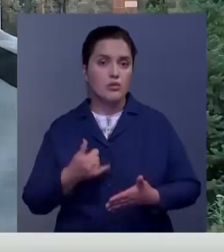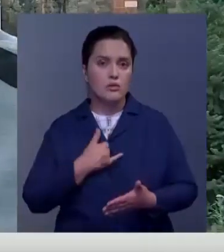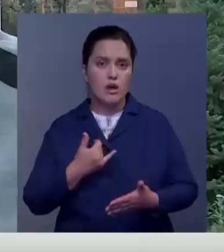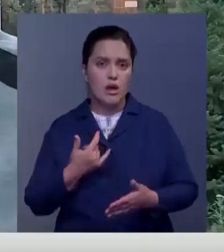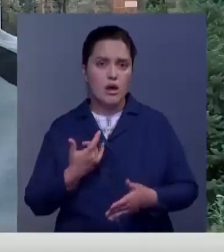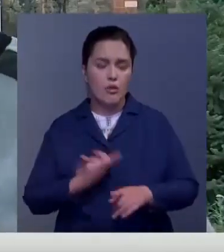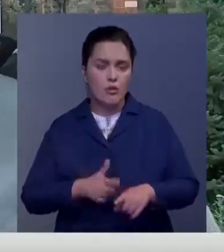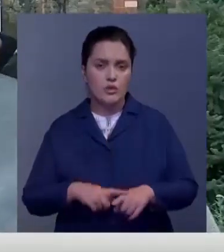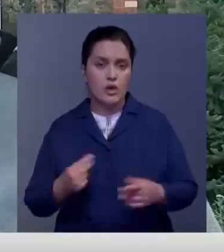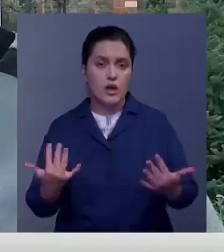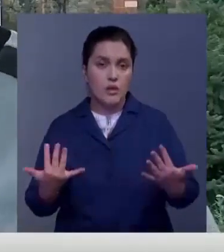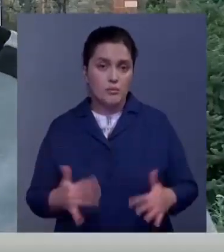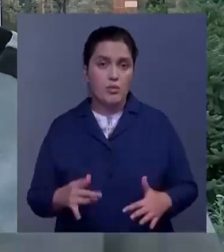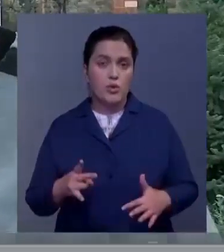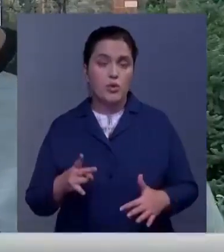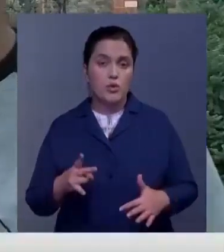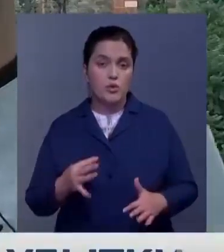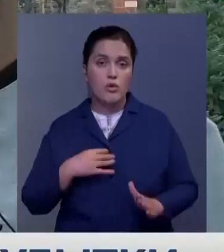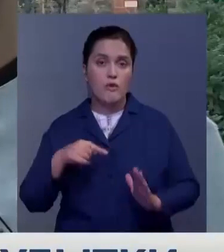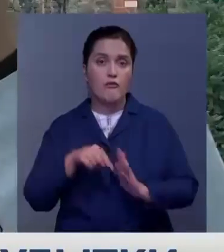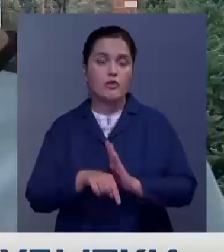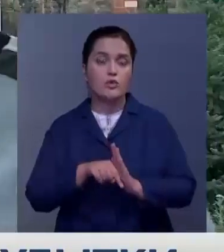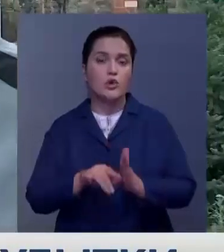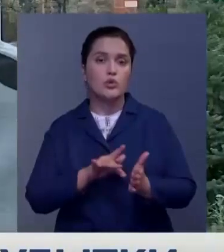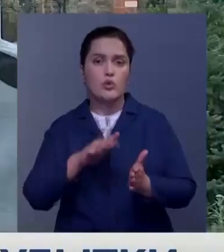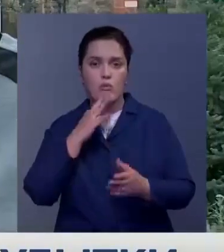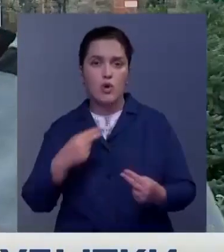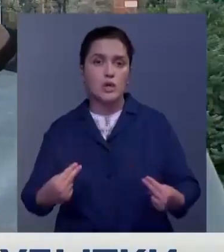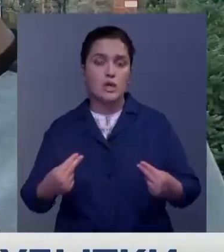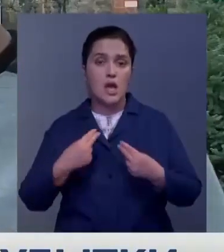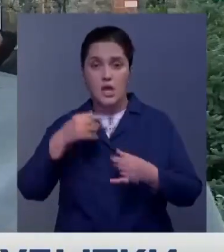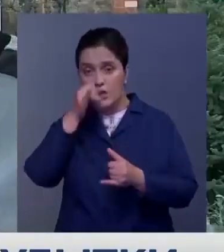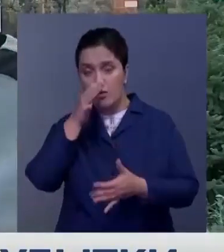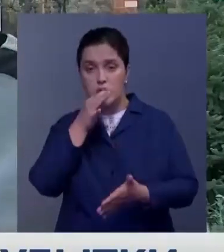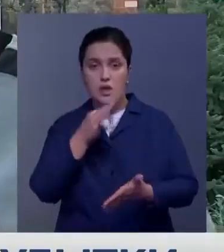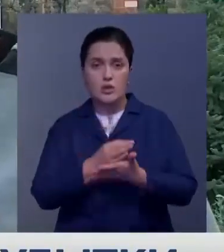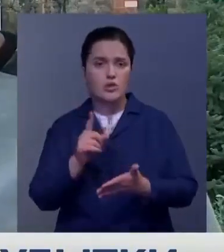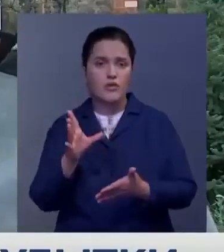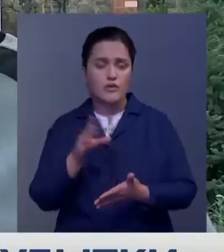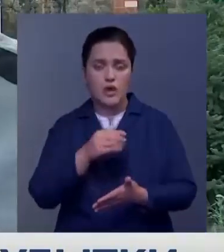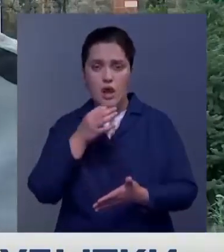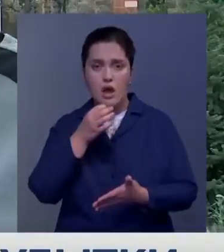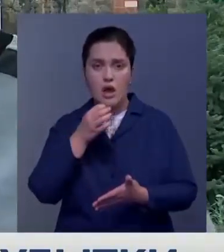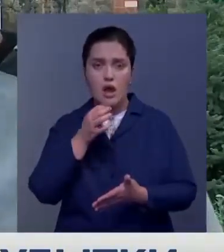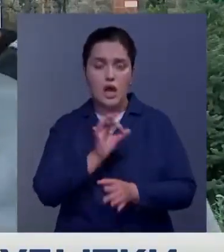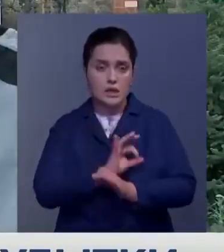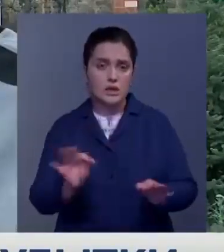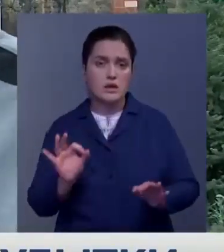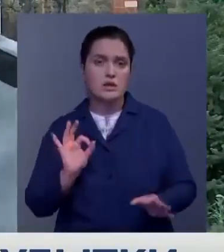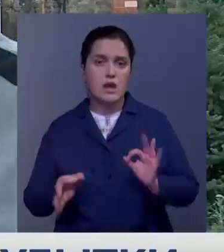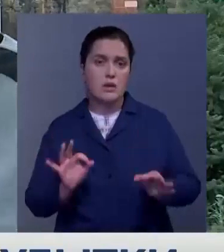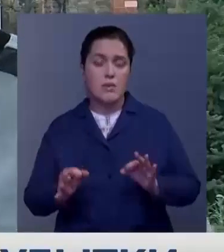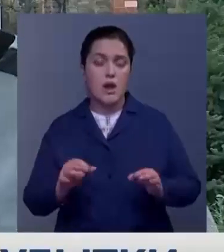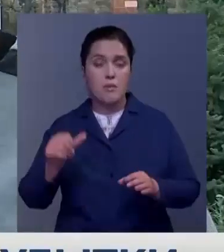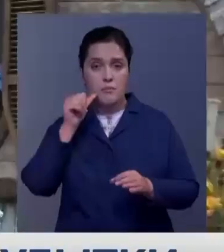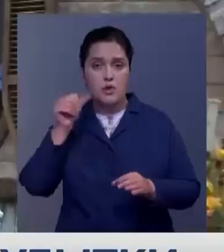большим ударом для нас, но это возместил внутренний туризм. Конечно, не могу сказать, что все отлично, нормально, но если сравнивать с прошлым